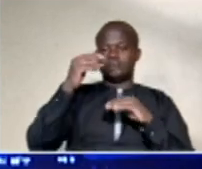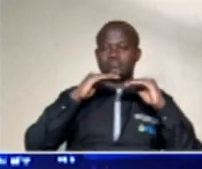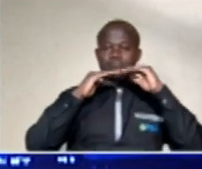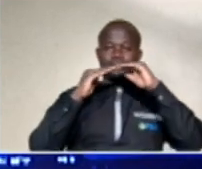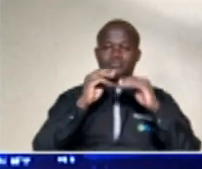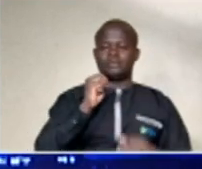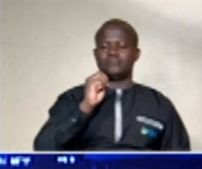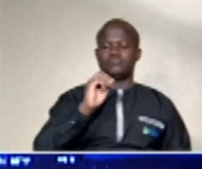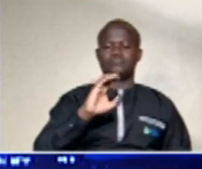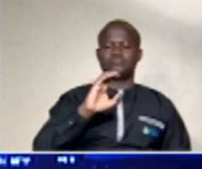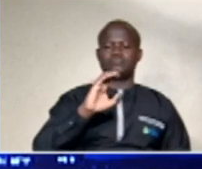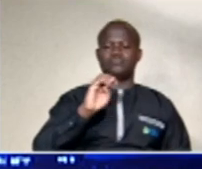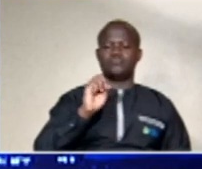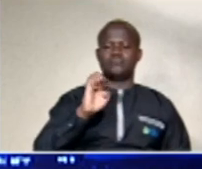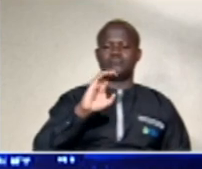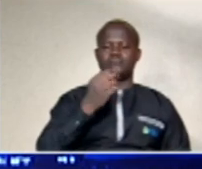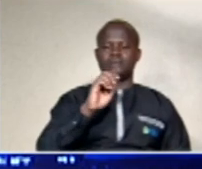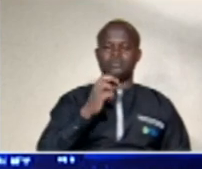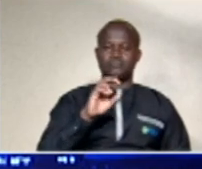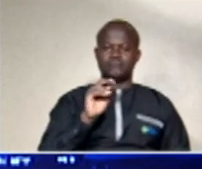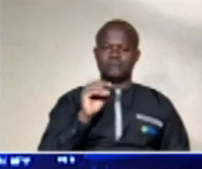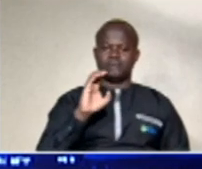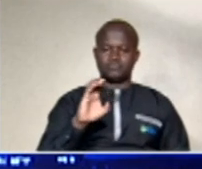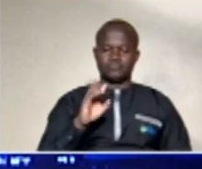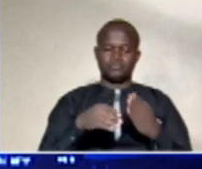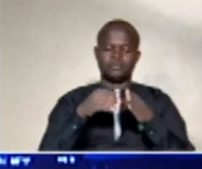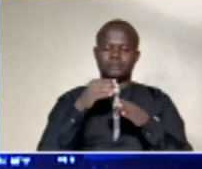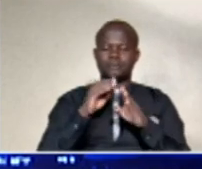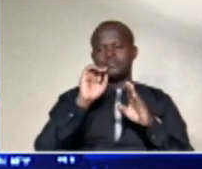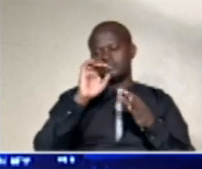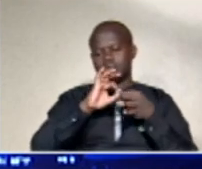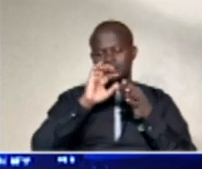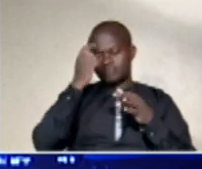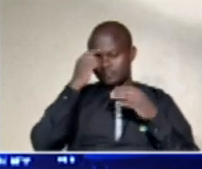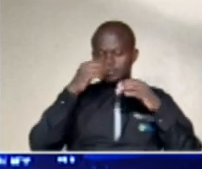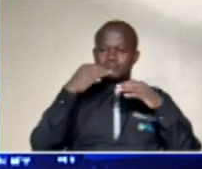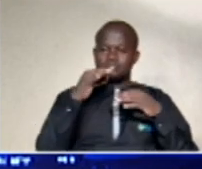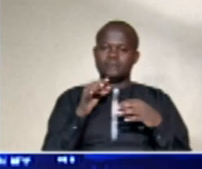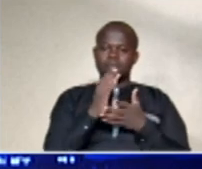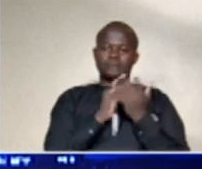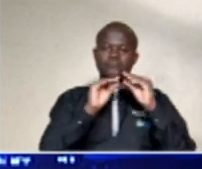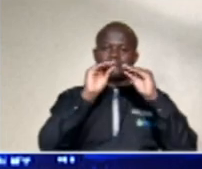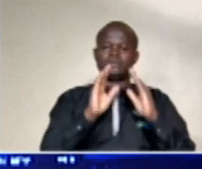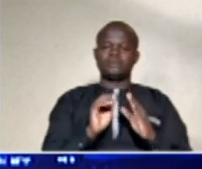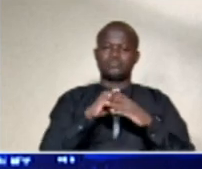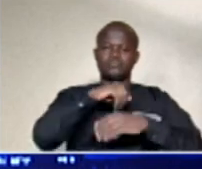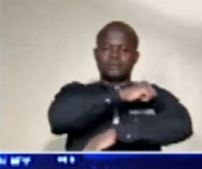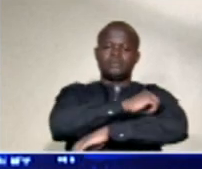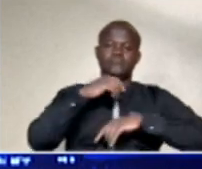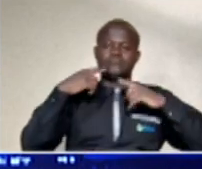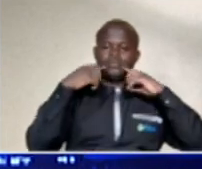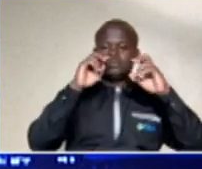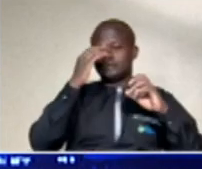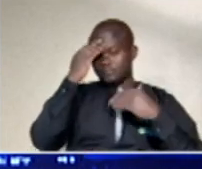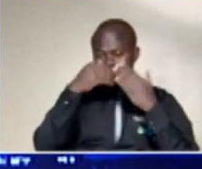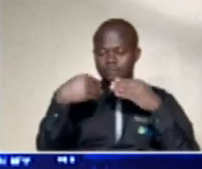ya Mechatronics. Ni inyubako yubatswe ku bufatanye na Leta y'Ubufaransa. Bamwe mu barimu ndetse n'abanyeshuri bo muri iryo shuri bakaba bavuga ko